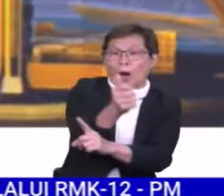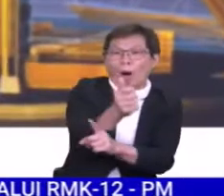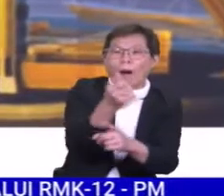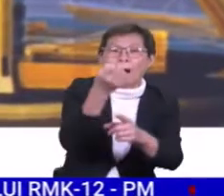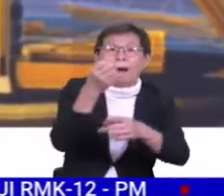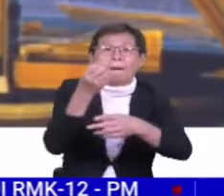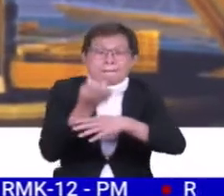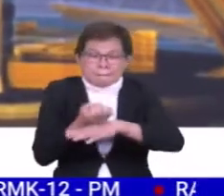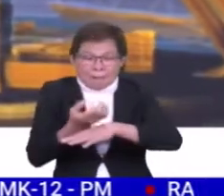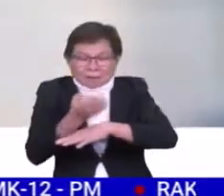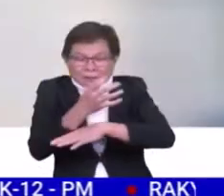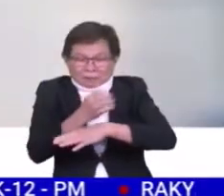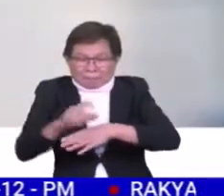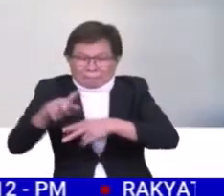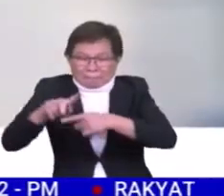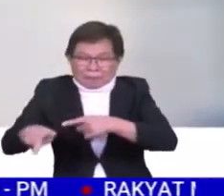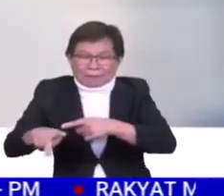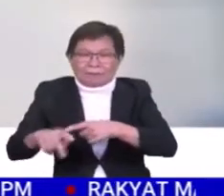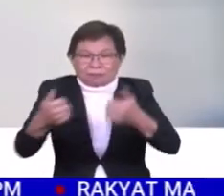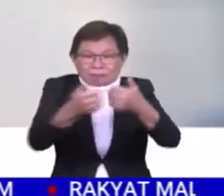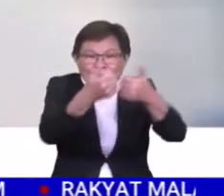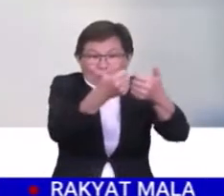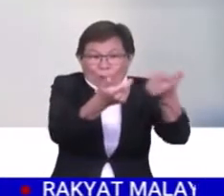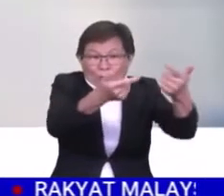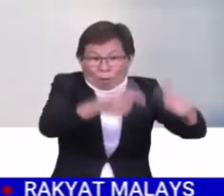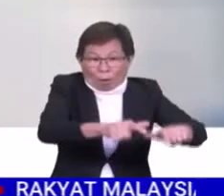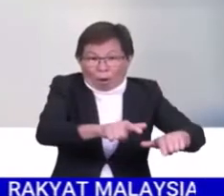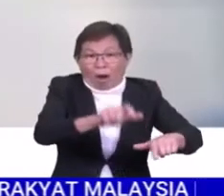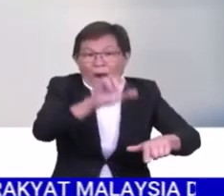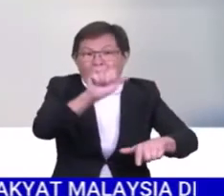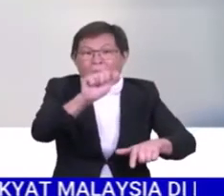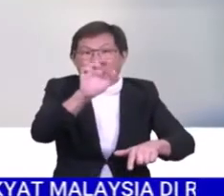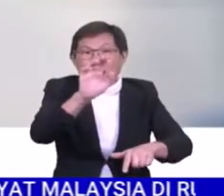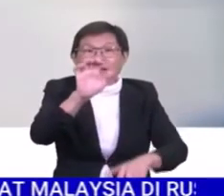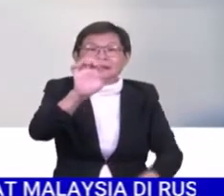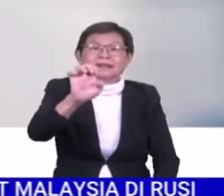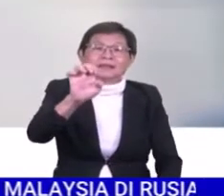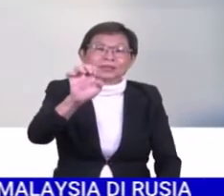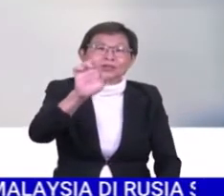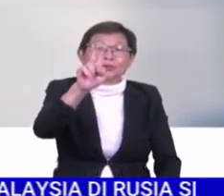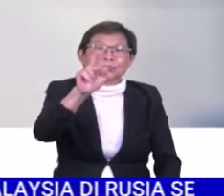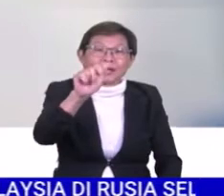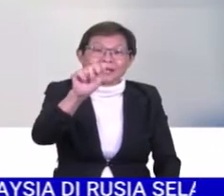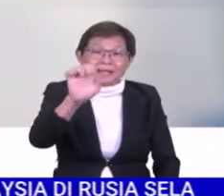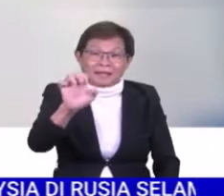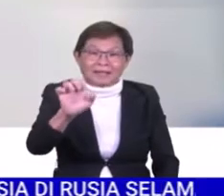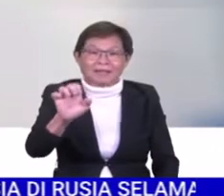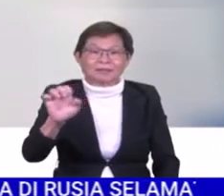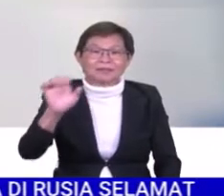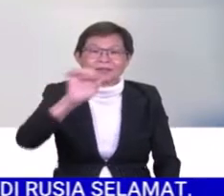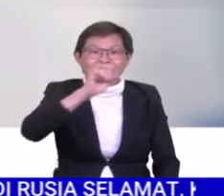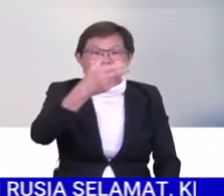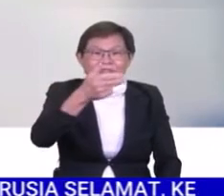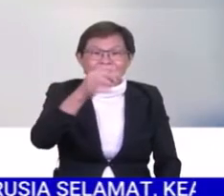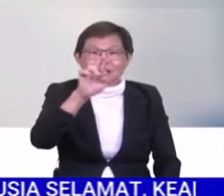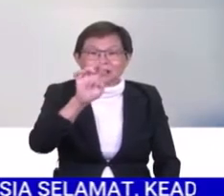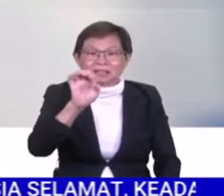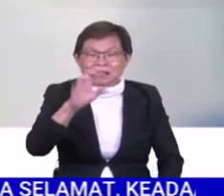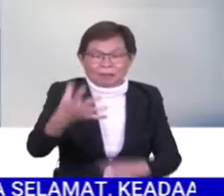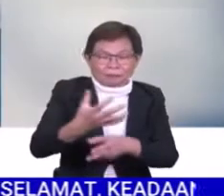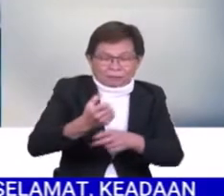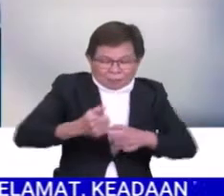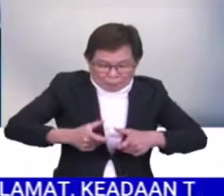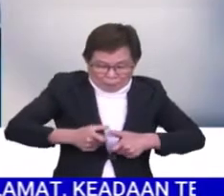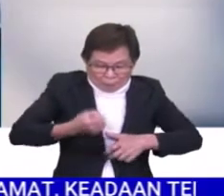perak Hai pada kejuaraan yang berlangsung di Abu Dhabi Emilia hadap satu itu nuzzled meraih pingat emas dalam